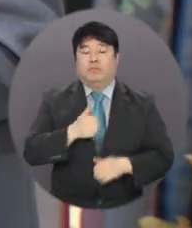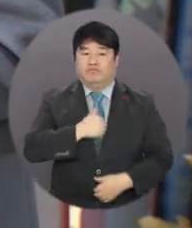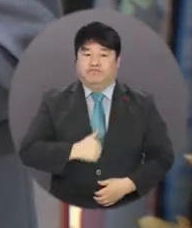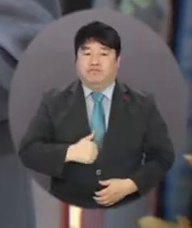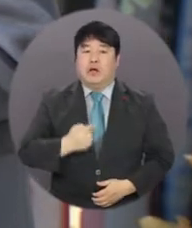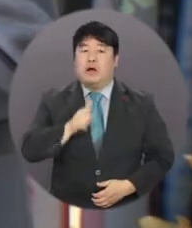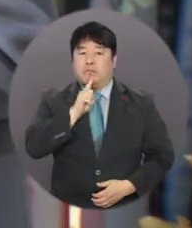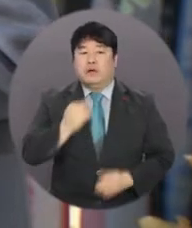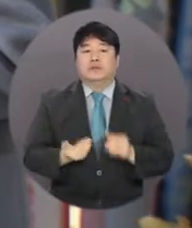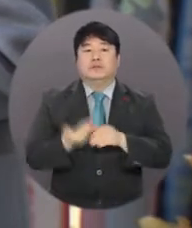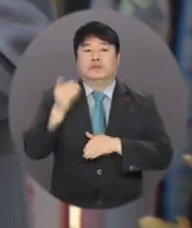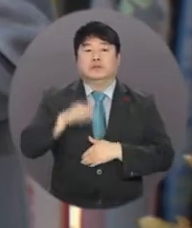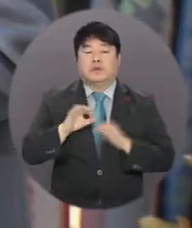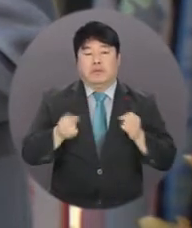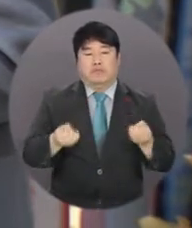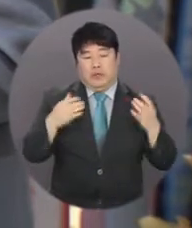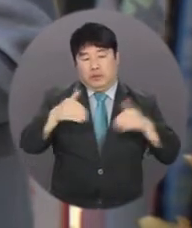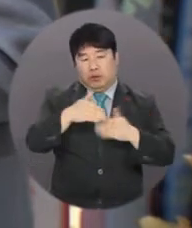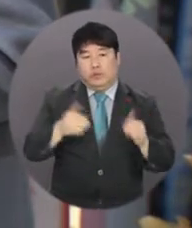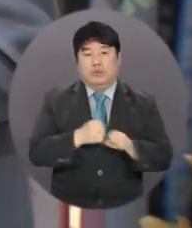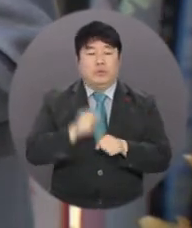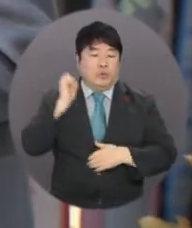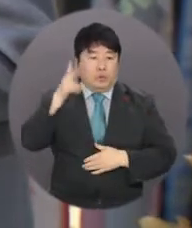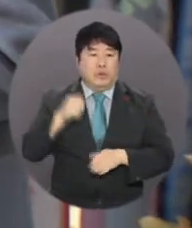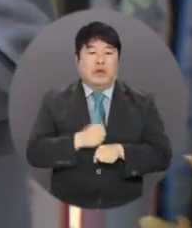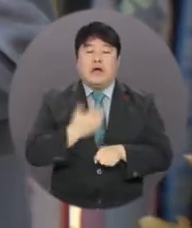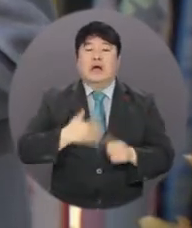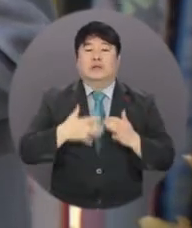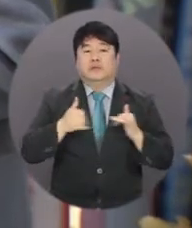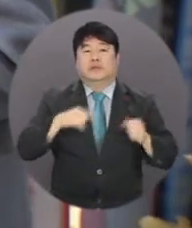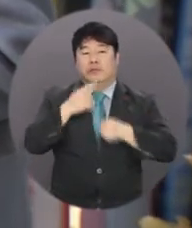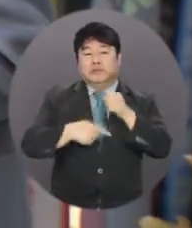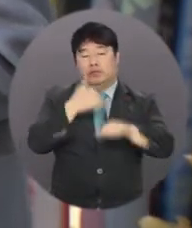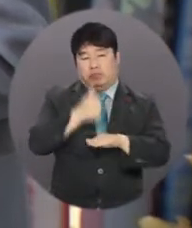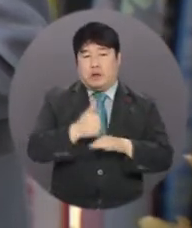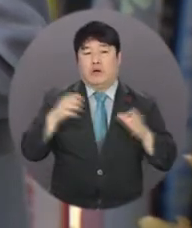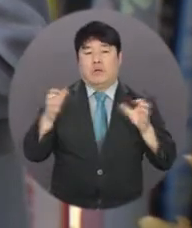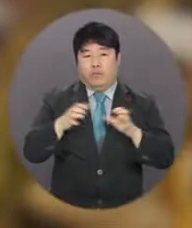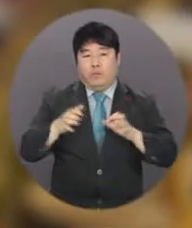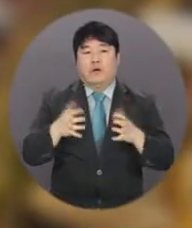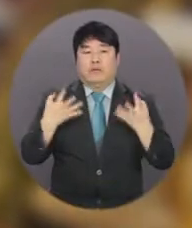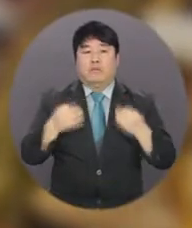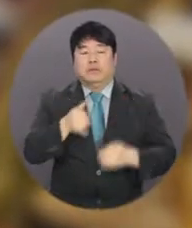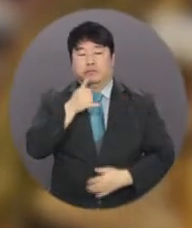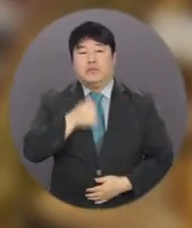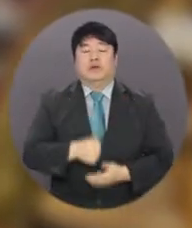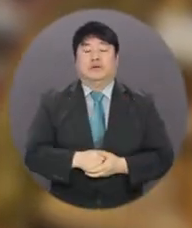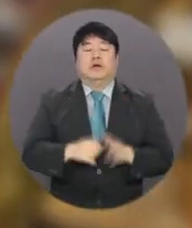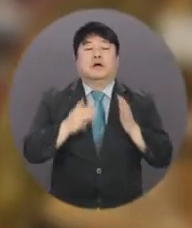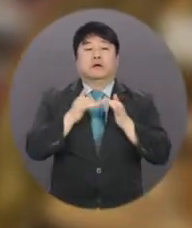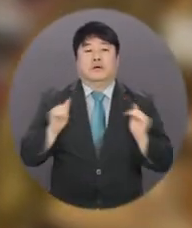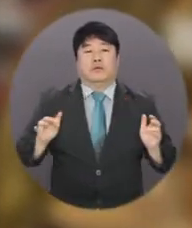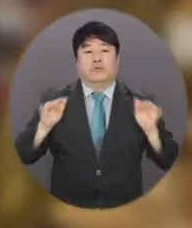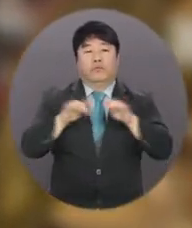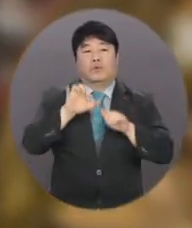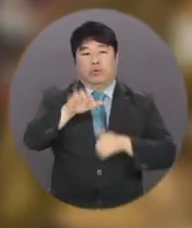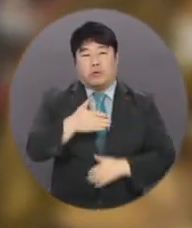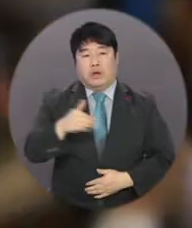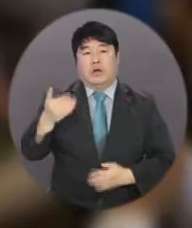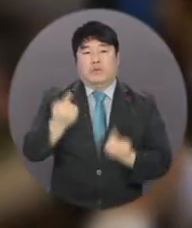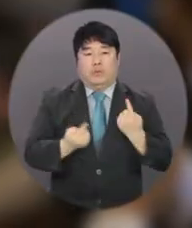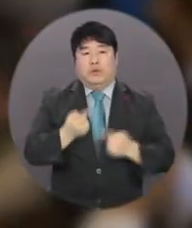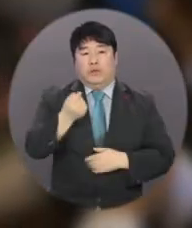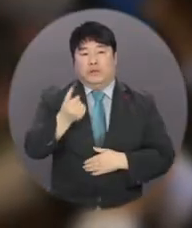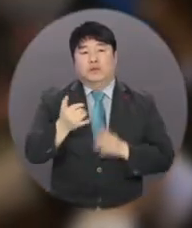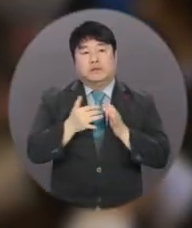나오고 있지만 파티룸이나 호텔 등에서 지인끼리 연말 모임을 갖는 경우가 많아졌습니다. 사람이 몰리는 곳에 가기보다는